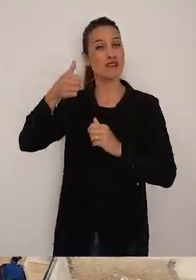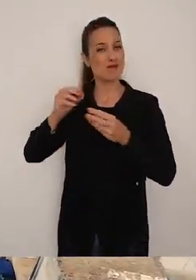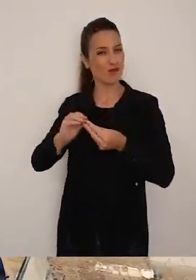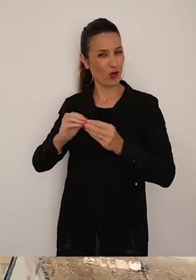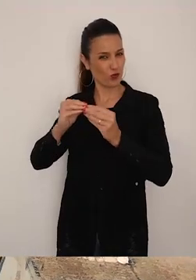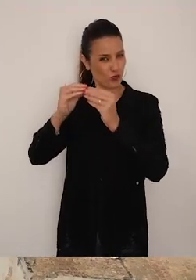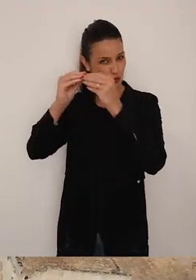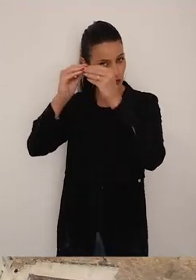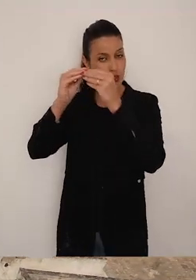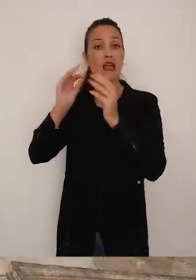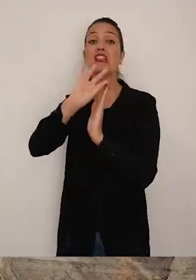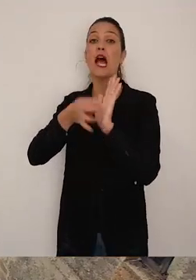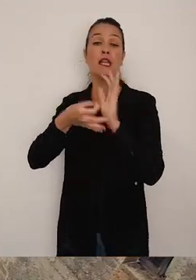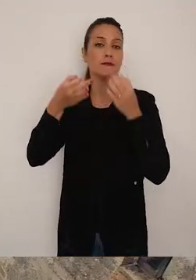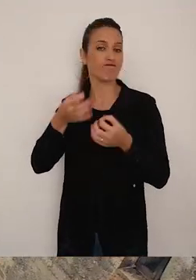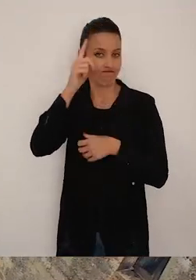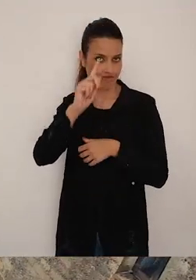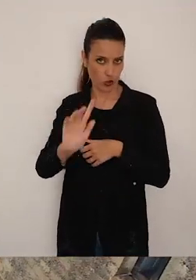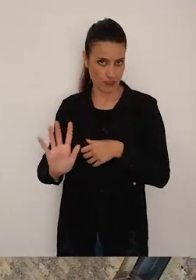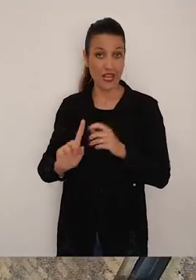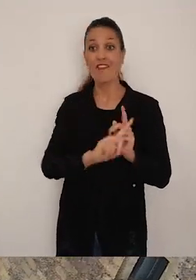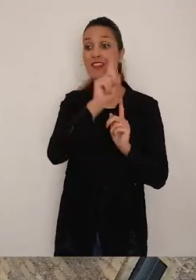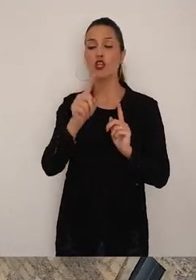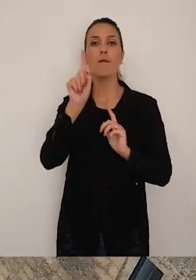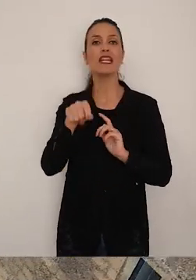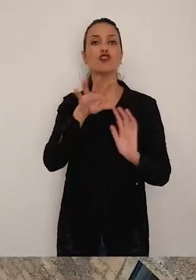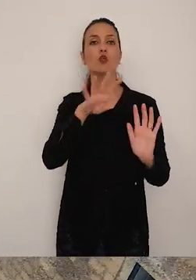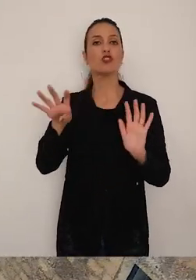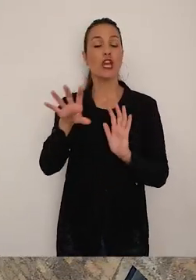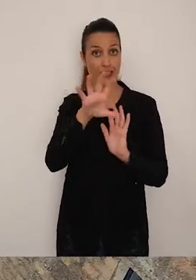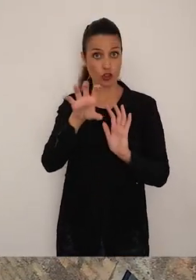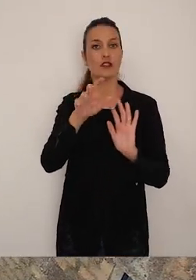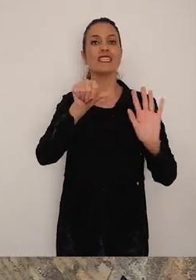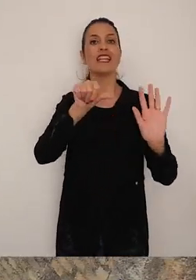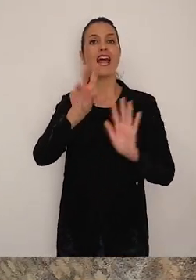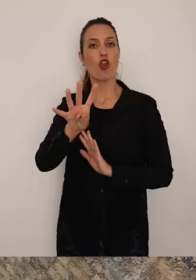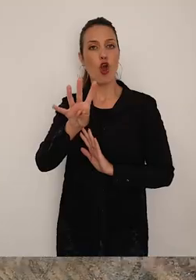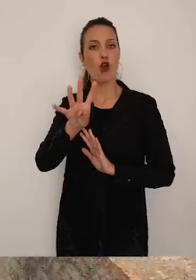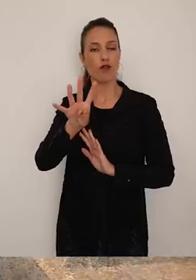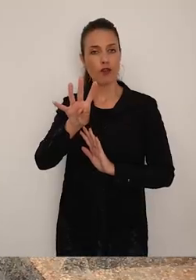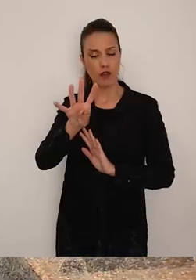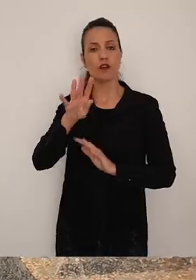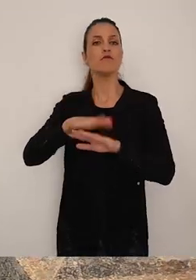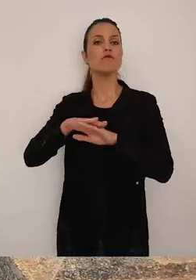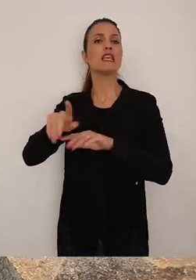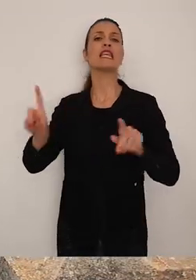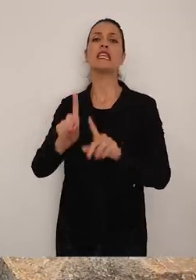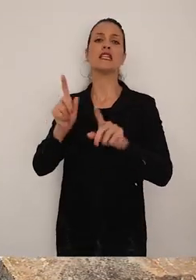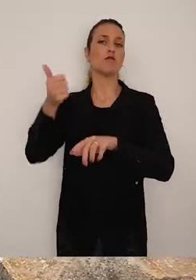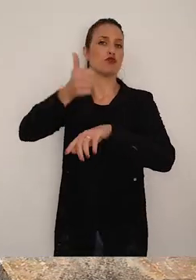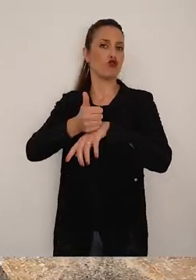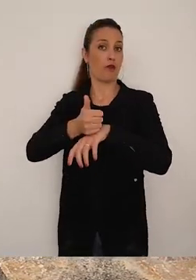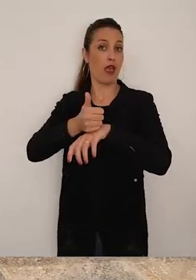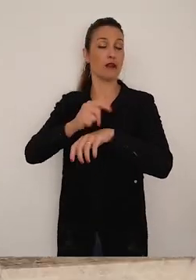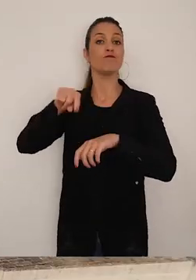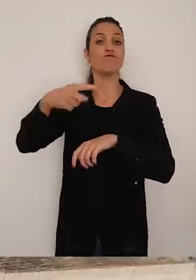La sua prima edificazione si perde nella notte dei tempi e fino al 1569 era la chiesa parrocchiale.